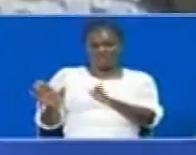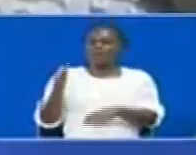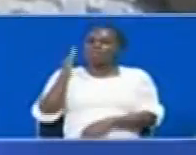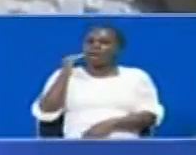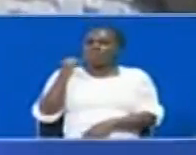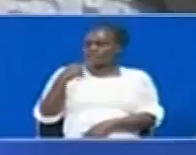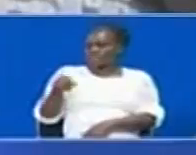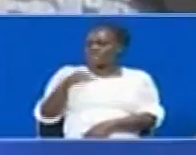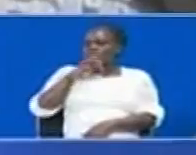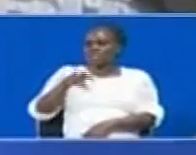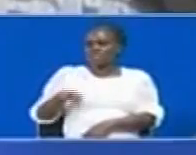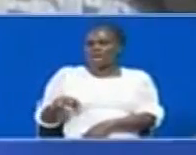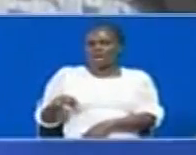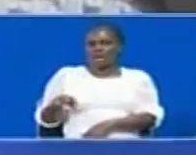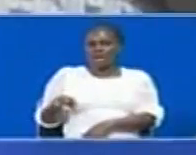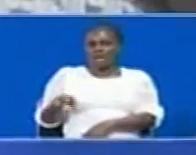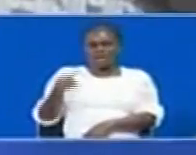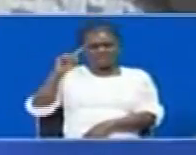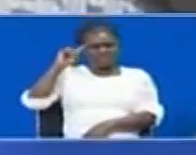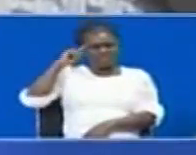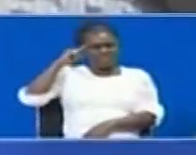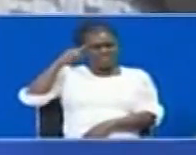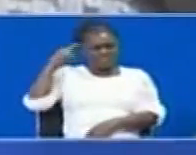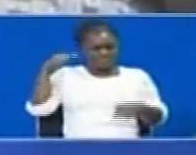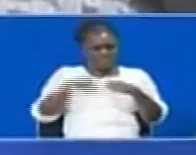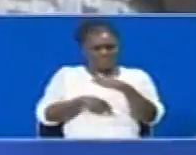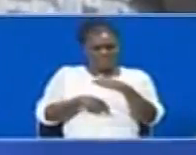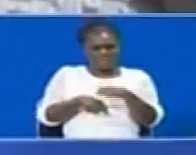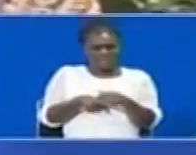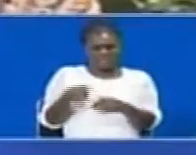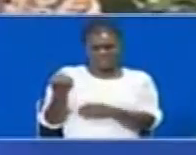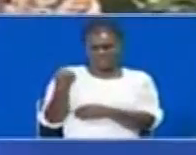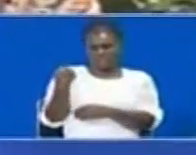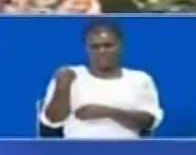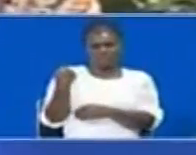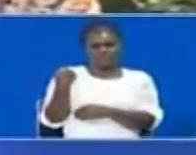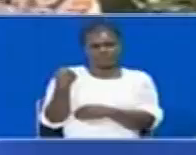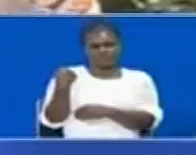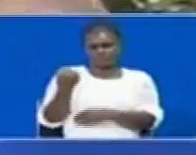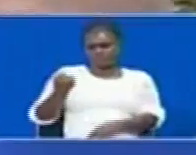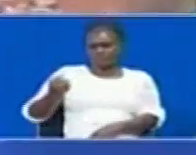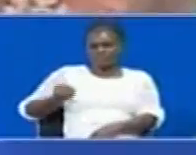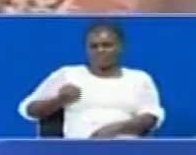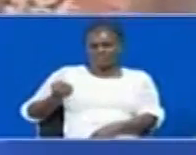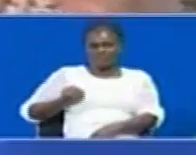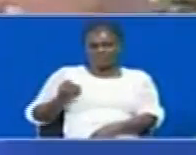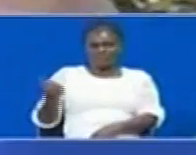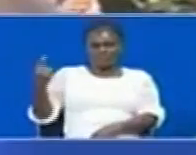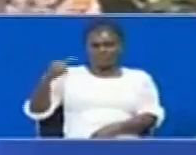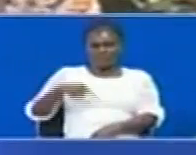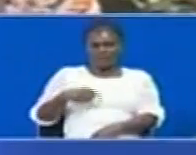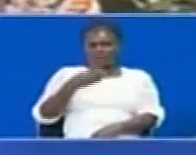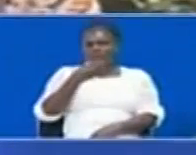Mamake anadai mwanae huyo amekuwa mtu na mawazo mengi katika siku za hivi karibuni. Huyu msichana amepita hapa na